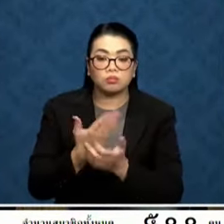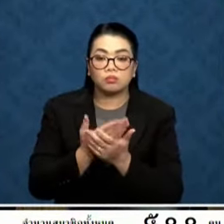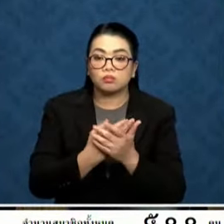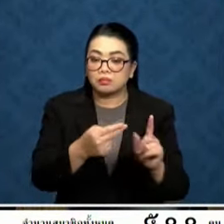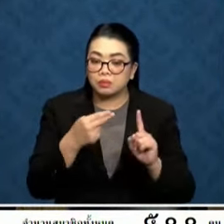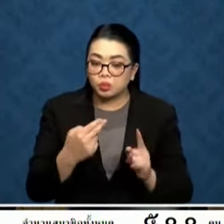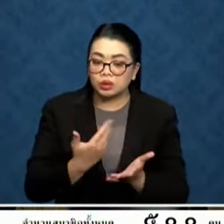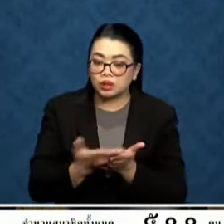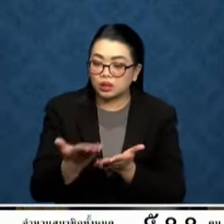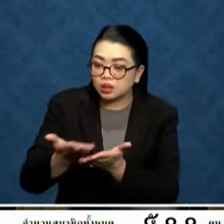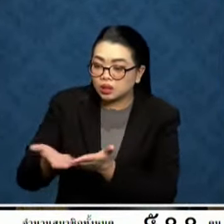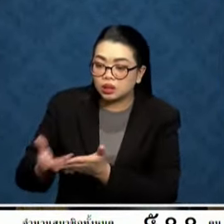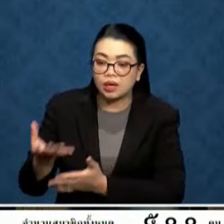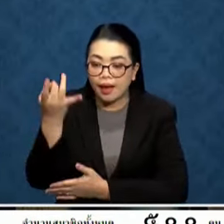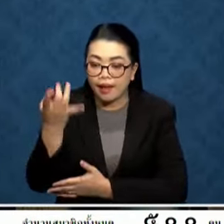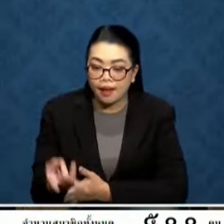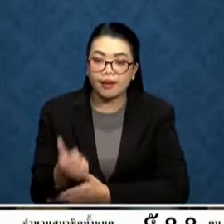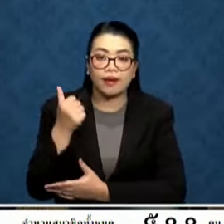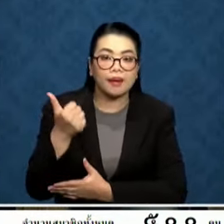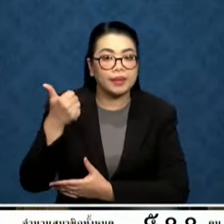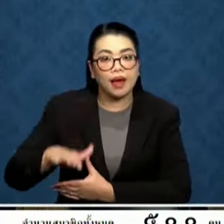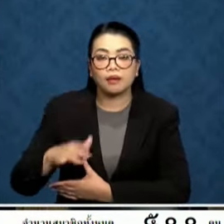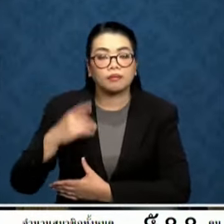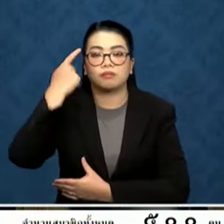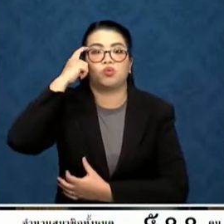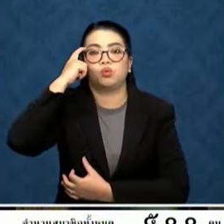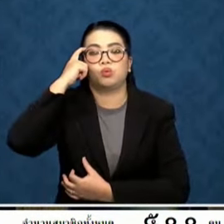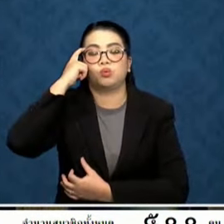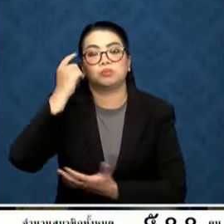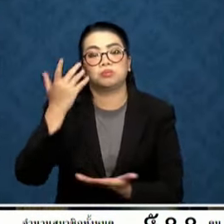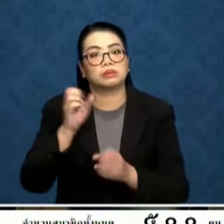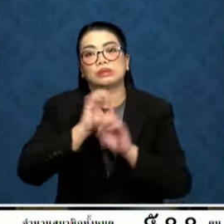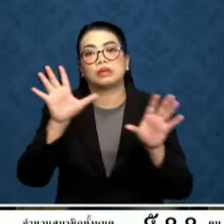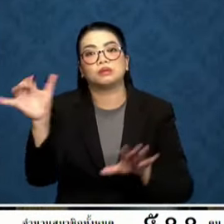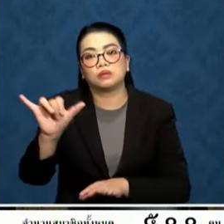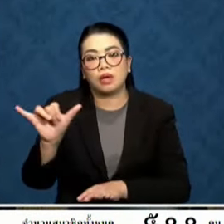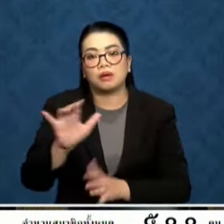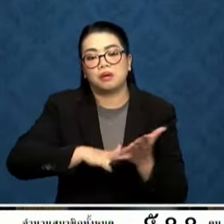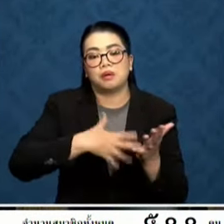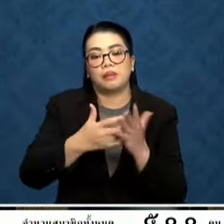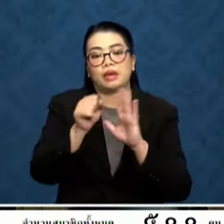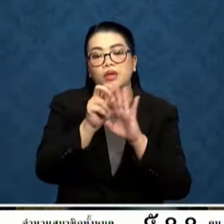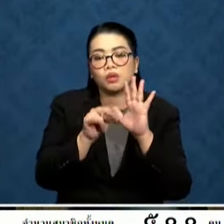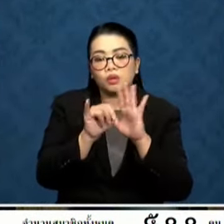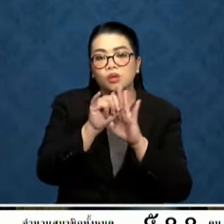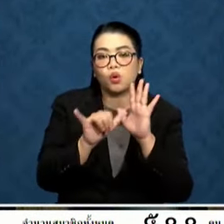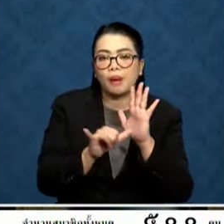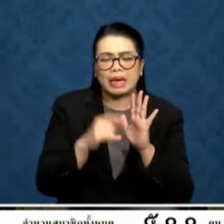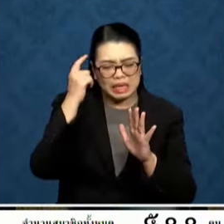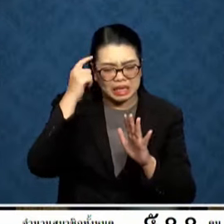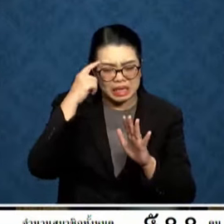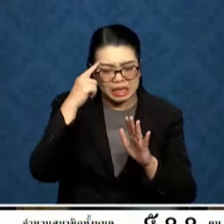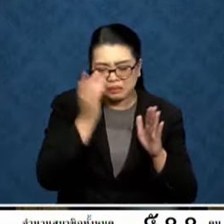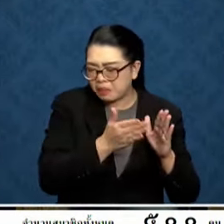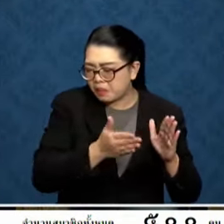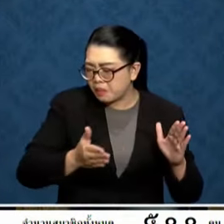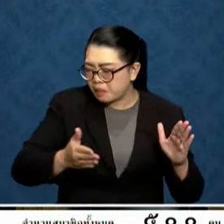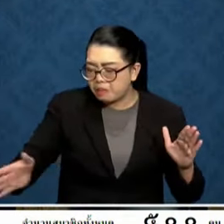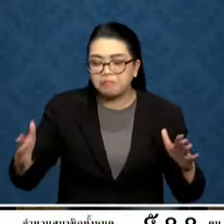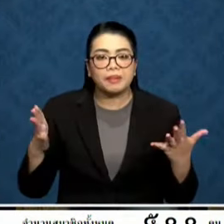มันก็ยิ่งเป็นการตอกย้ำให้เห็นว่านโยบายนี้เนี่ยไม่ได้คิดให้จบรอบ